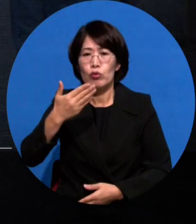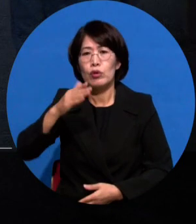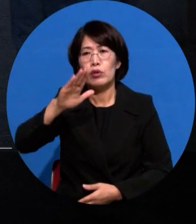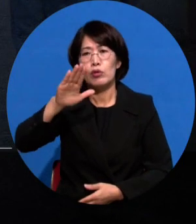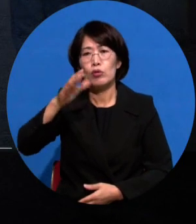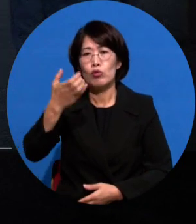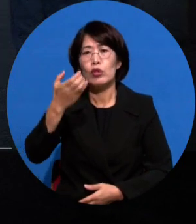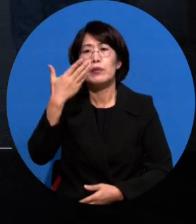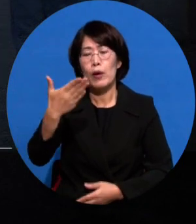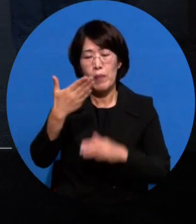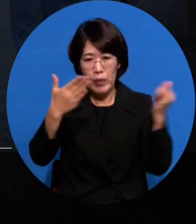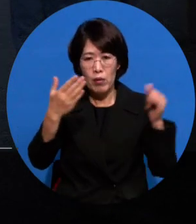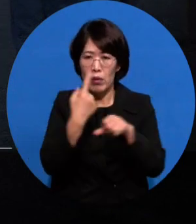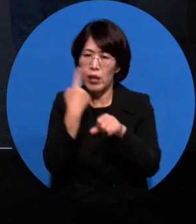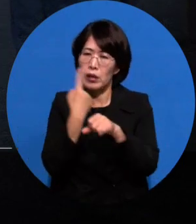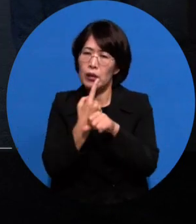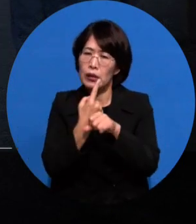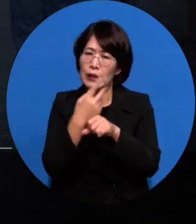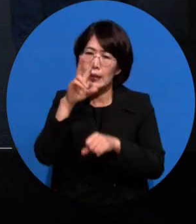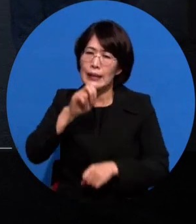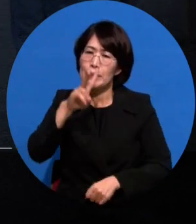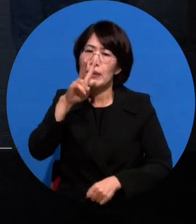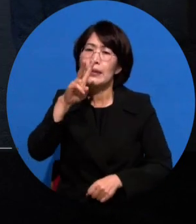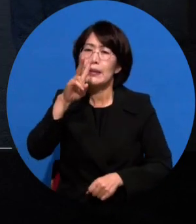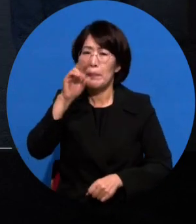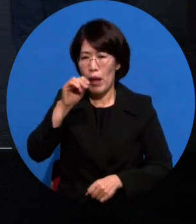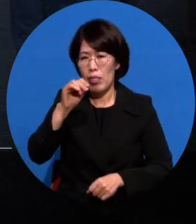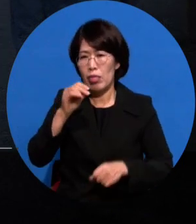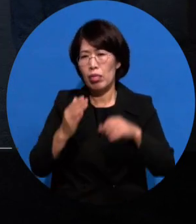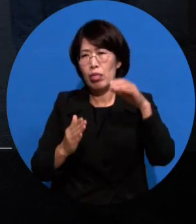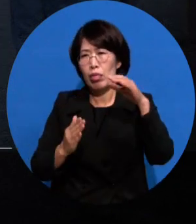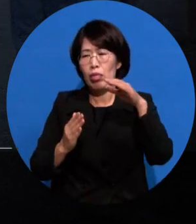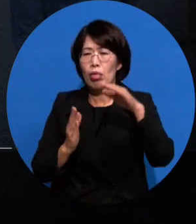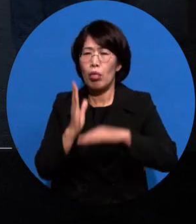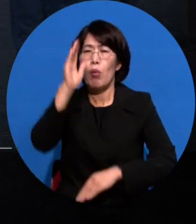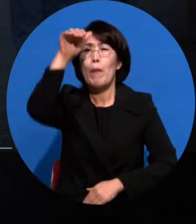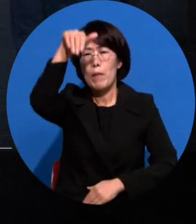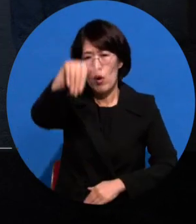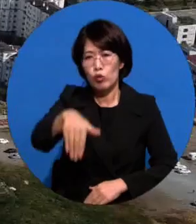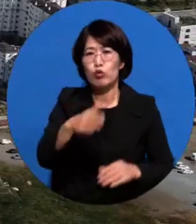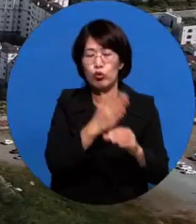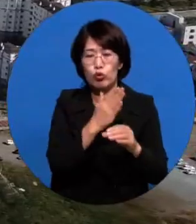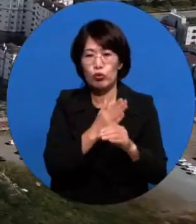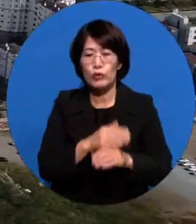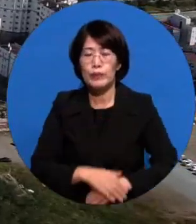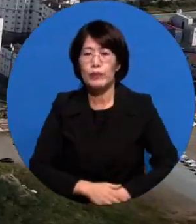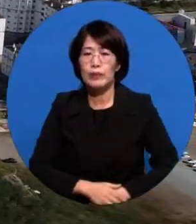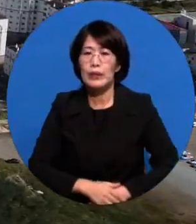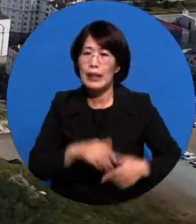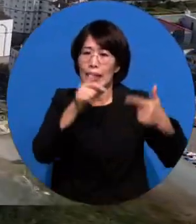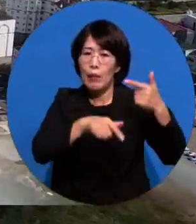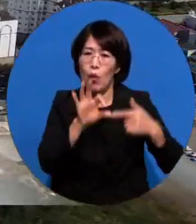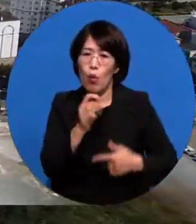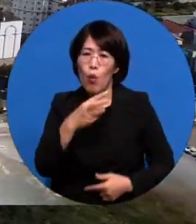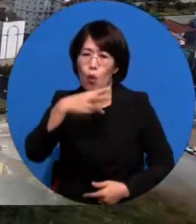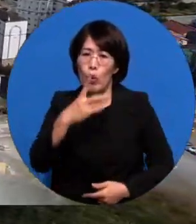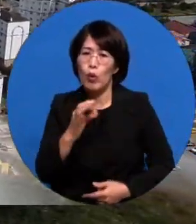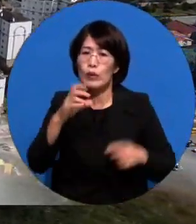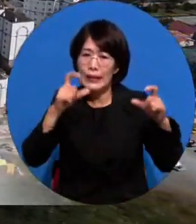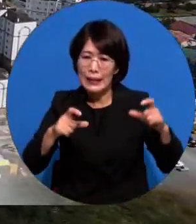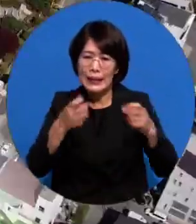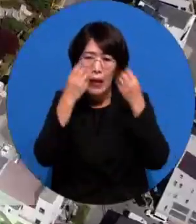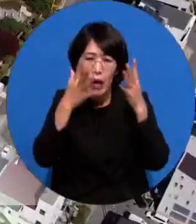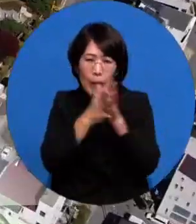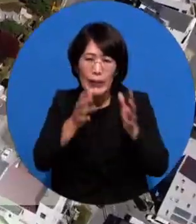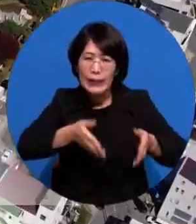6,909명. 지난해 22만 명 선이 무너지며 감소세가 이어지고 있습니다. 남학 오룡지구 신규 아파트